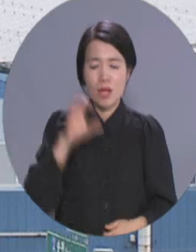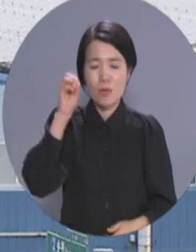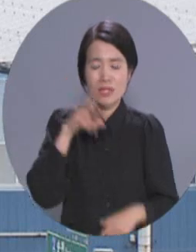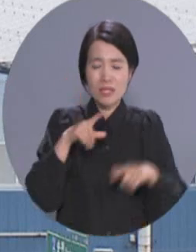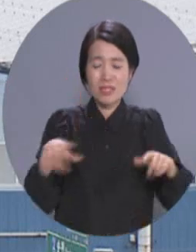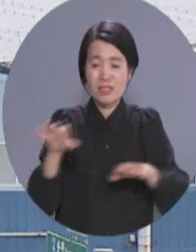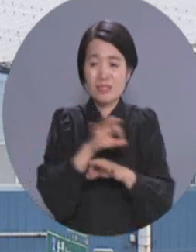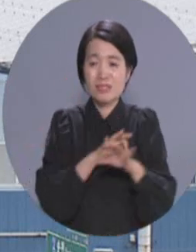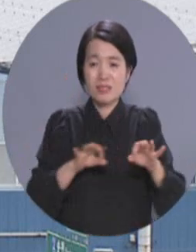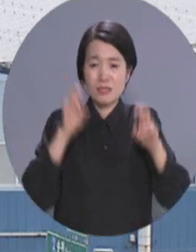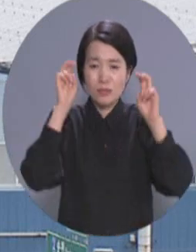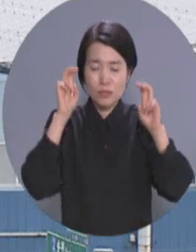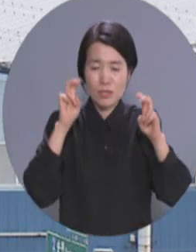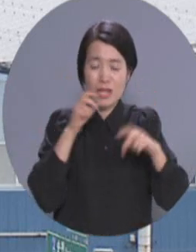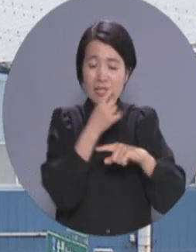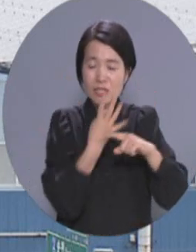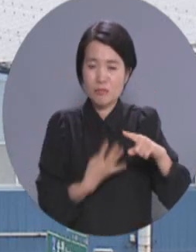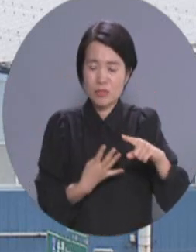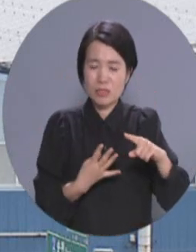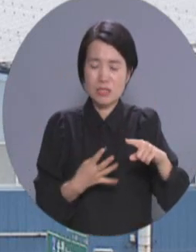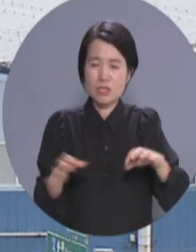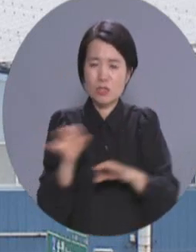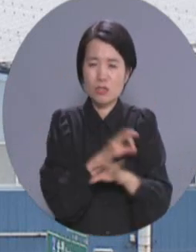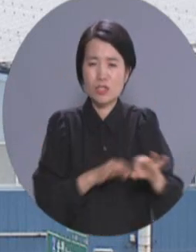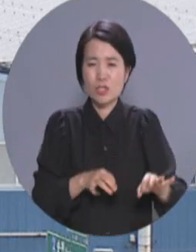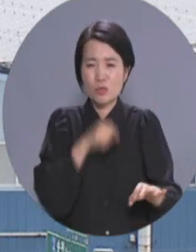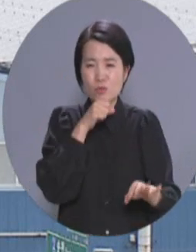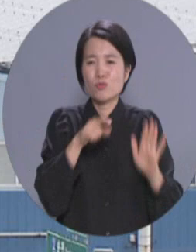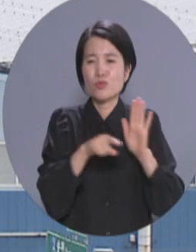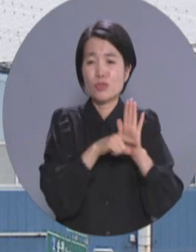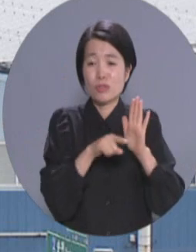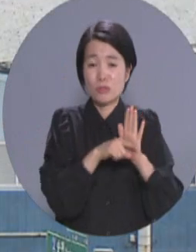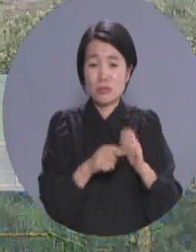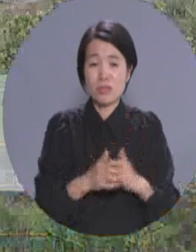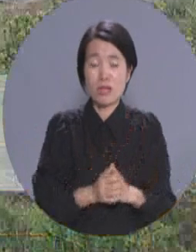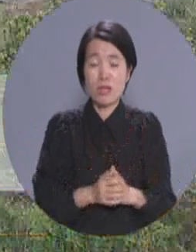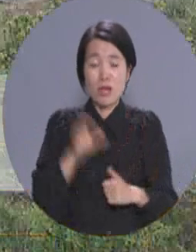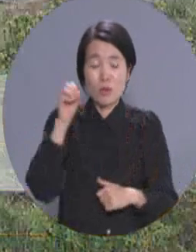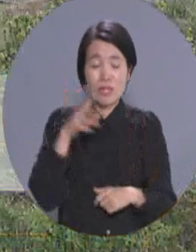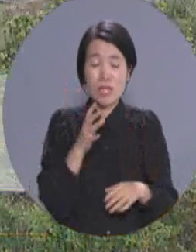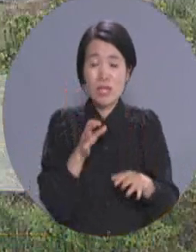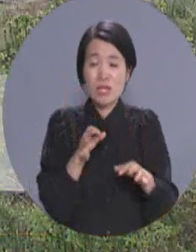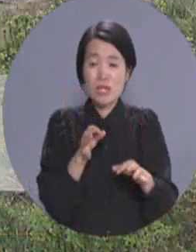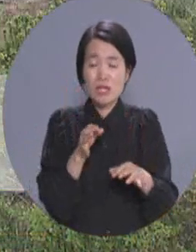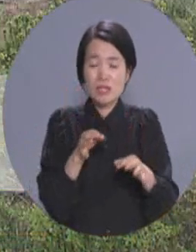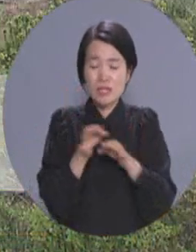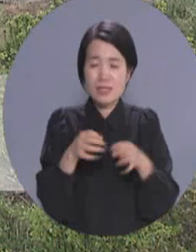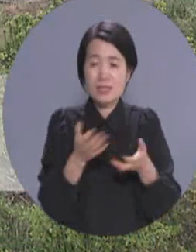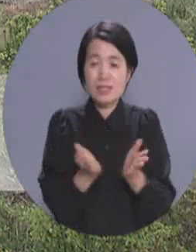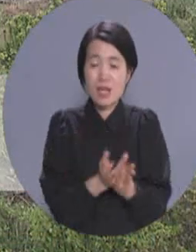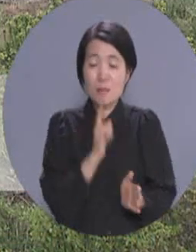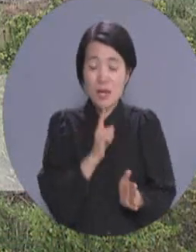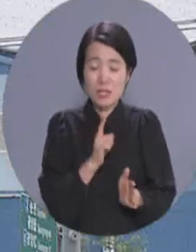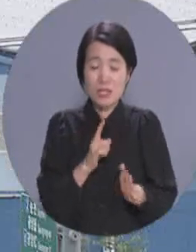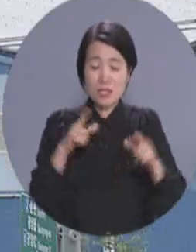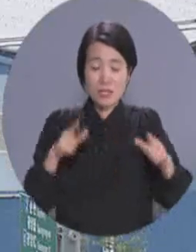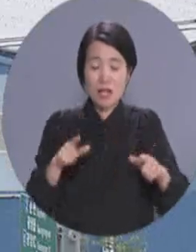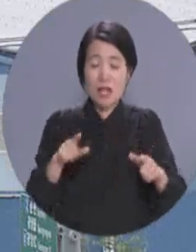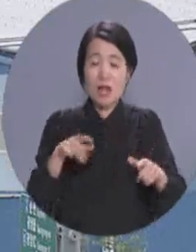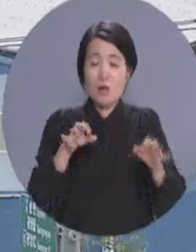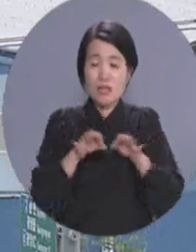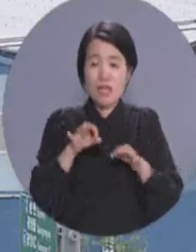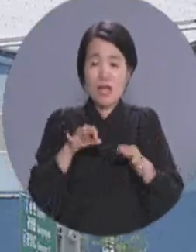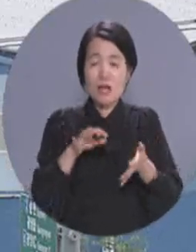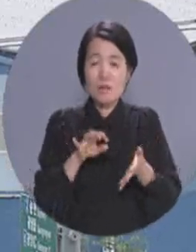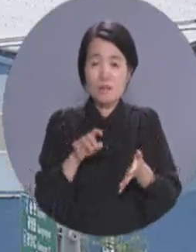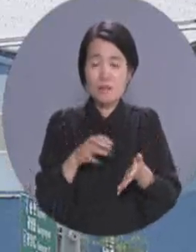광양지역 기업들이 4분기 경기를 부정적으로 전망했습니다 광양상공회의소에 따르면 관내 기업 100여 곳을 대상으로 조사를